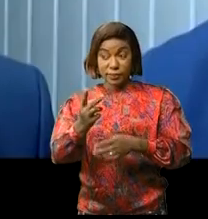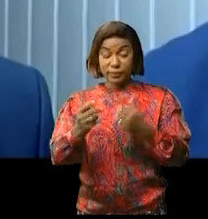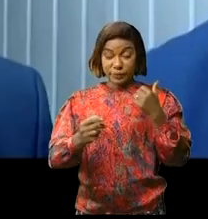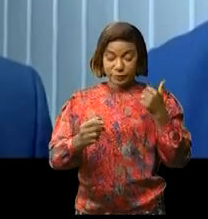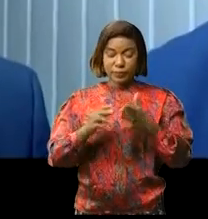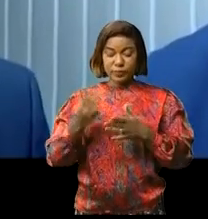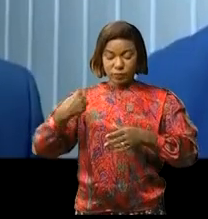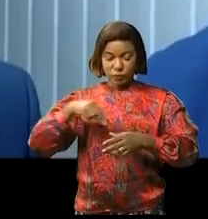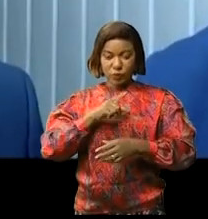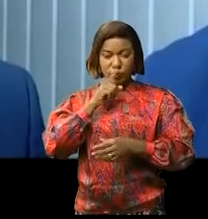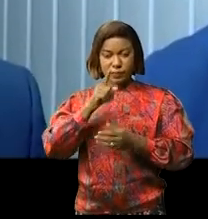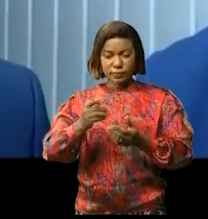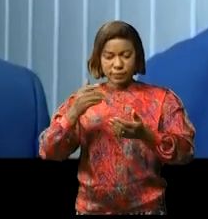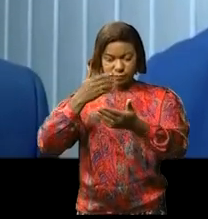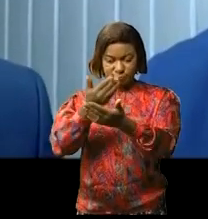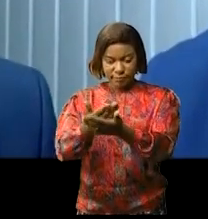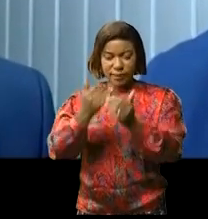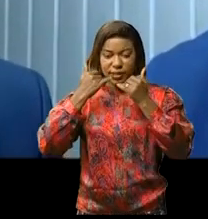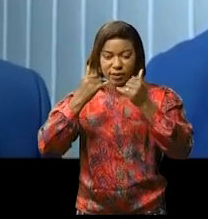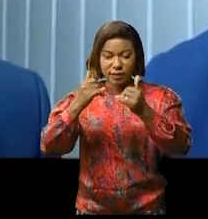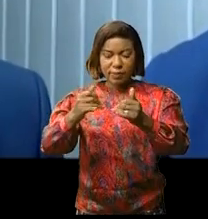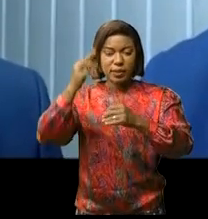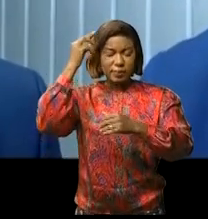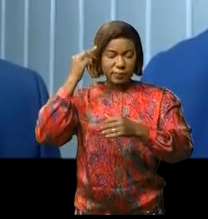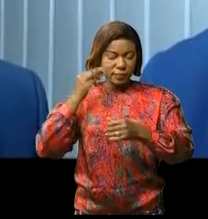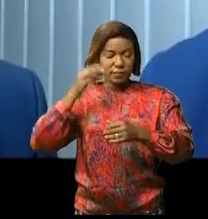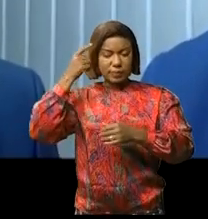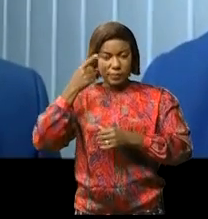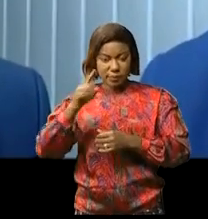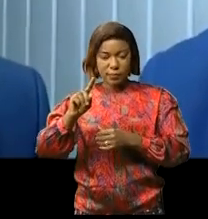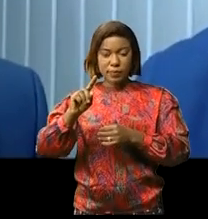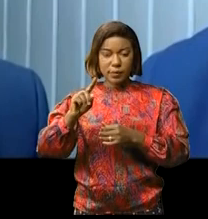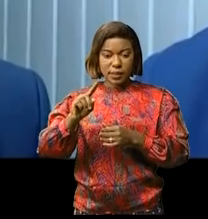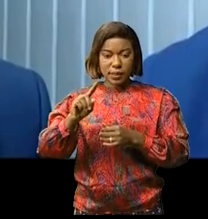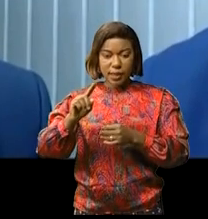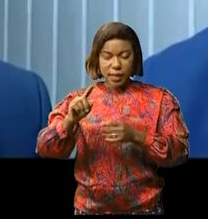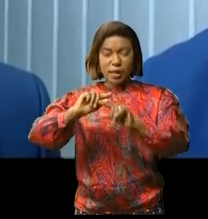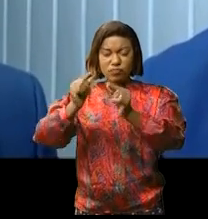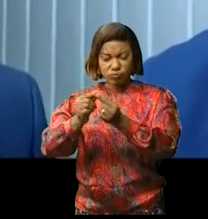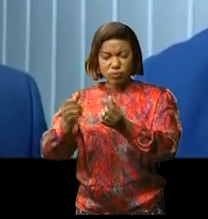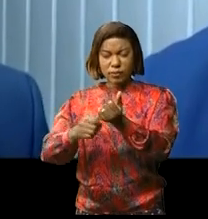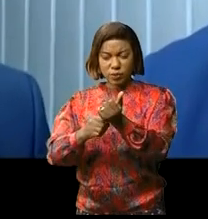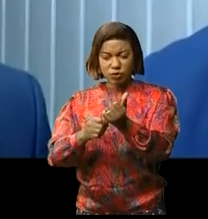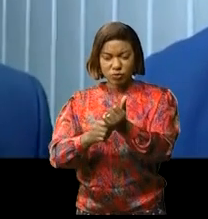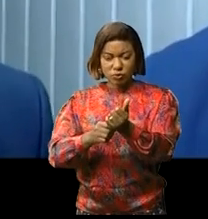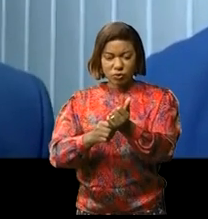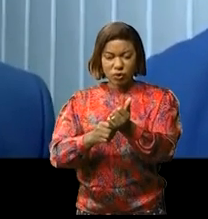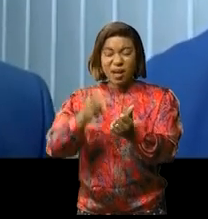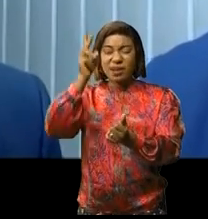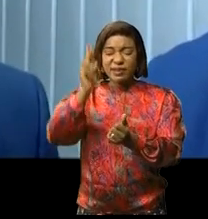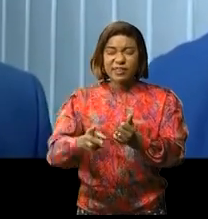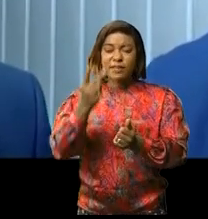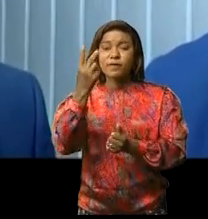Nous sommes venus informer le ministre au sujet de la délégation commerciale du Kenya qui est actuellement à Kinshasa. Nous organisons actuellement une